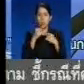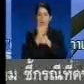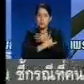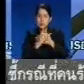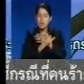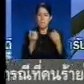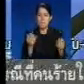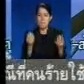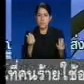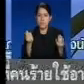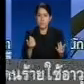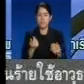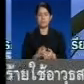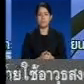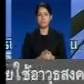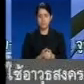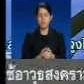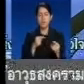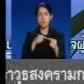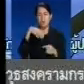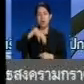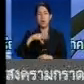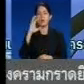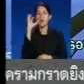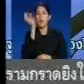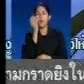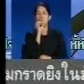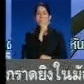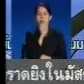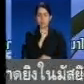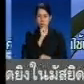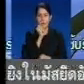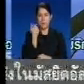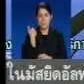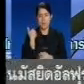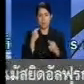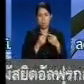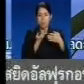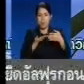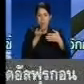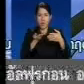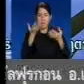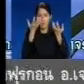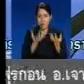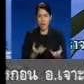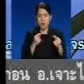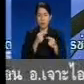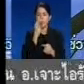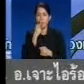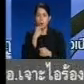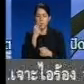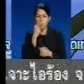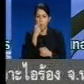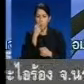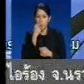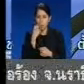ำหรับแถลงการขององค์การอนามัยโลกเมื่อคืนที่ผ่านมาแม้จะมีการปรับระดับการระบาดของไข้หวัดใหญ่สายพันธุ์ใหม่แต่นางมาร์กาเร็ตชานผู้อำนวย